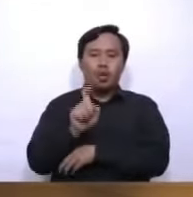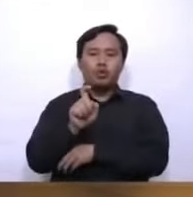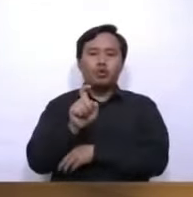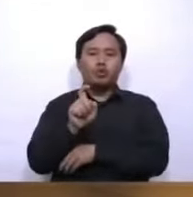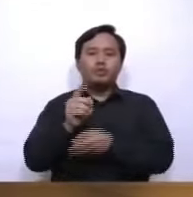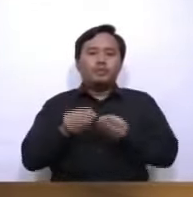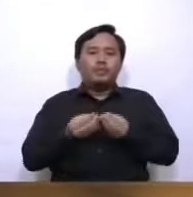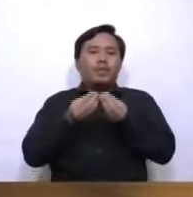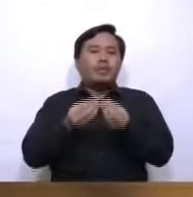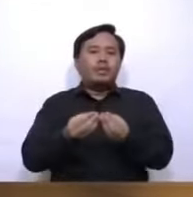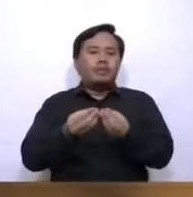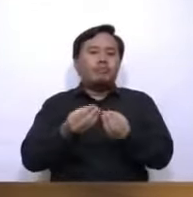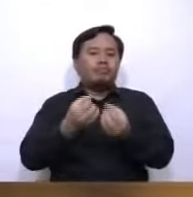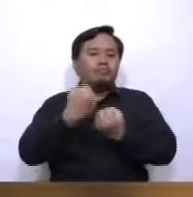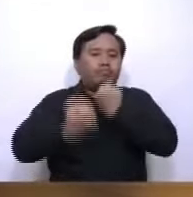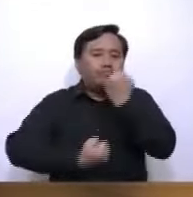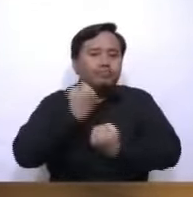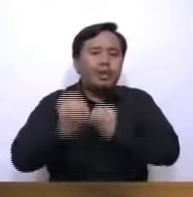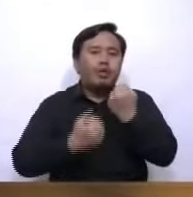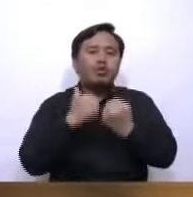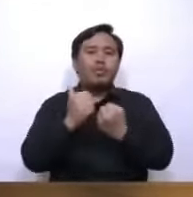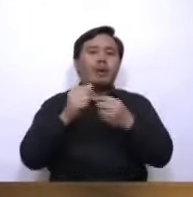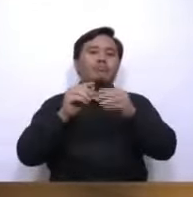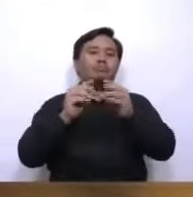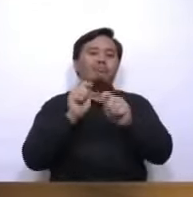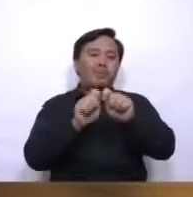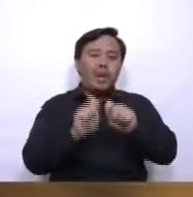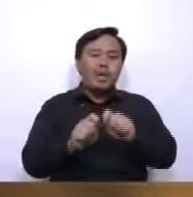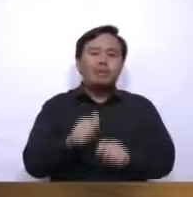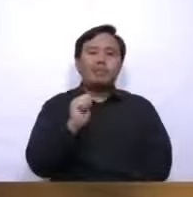perlu diberi upaya untuk menanggulanginya. Terima